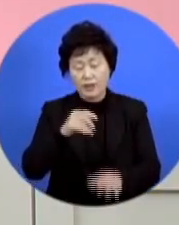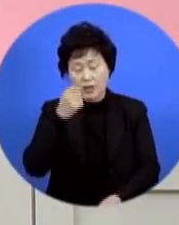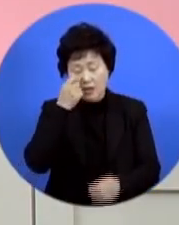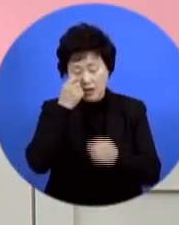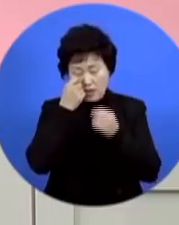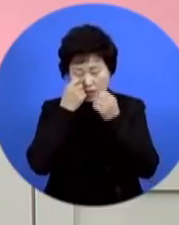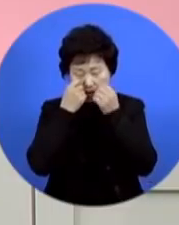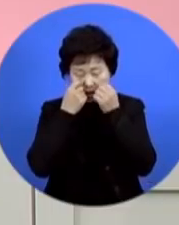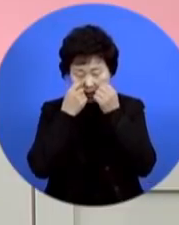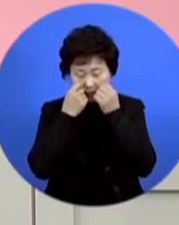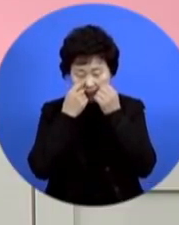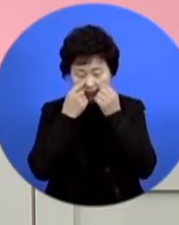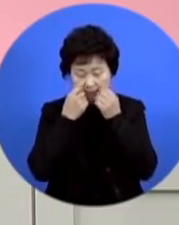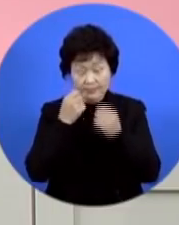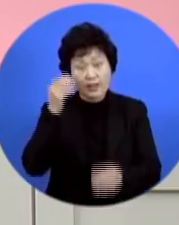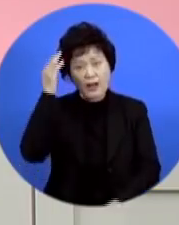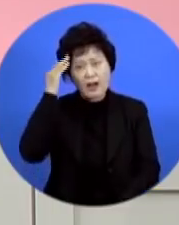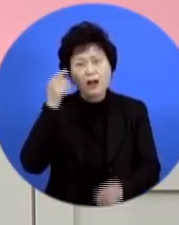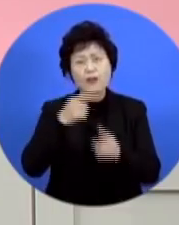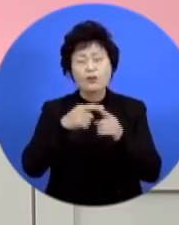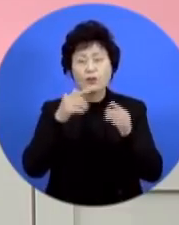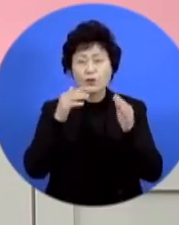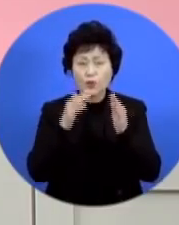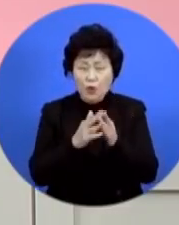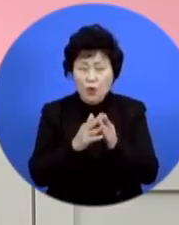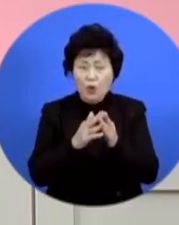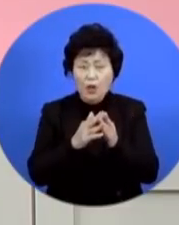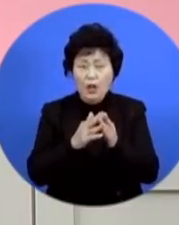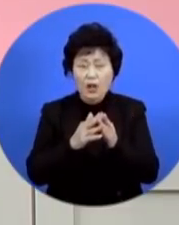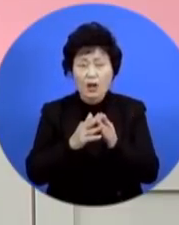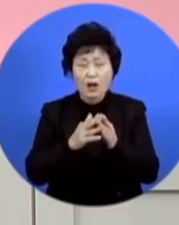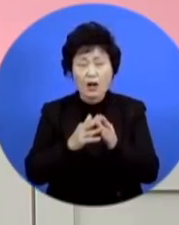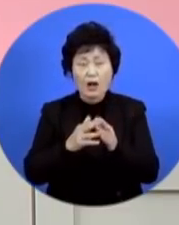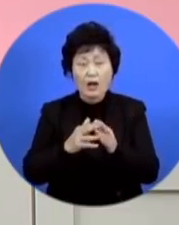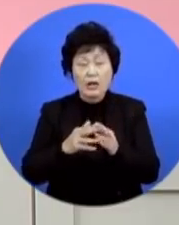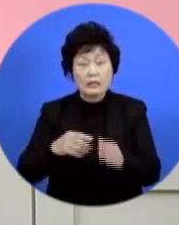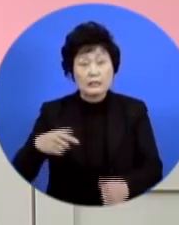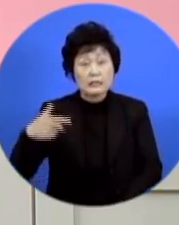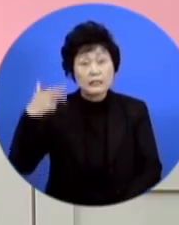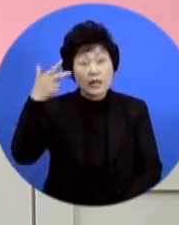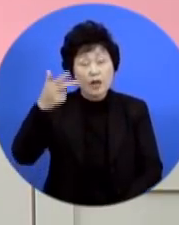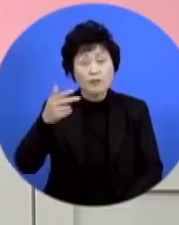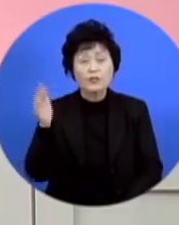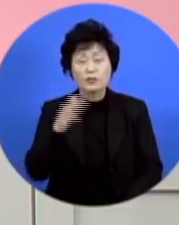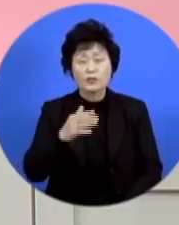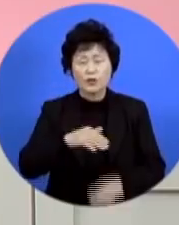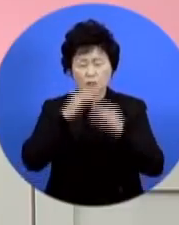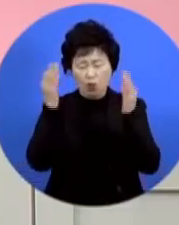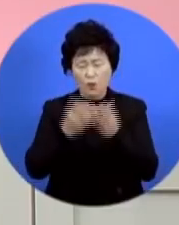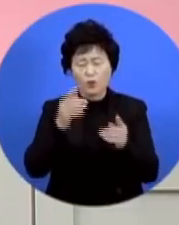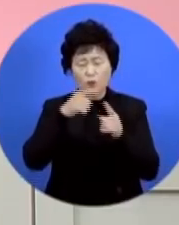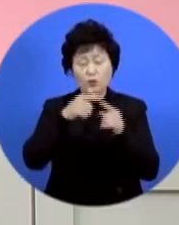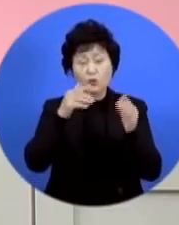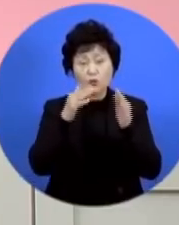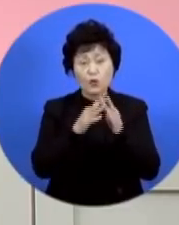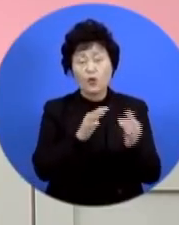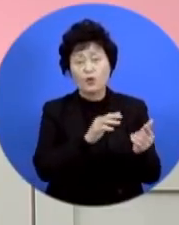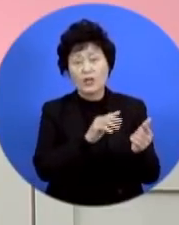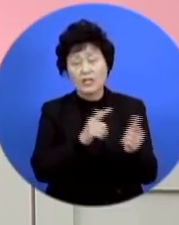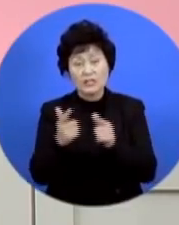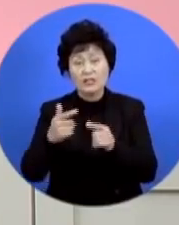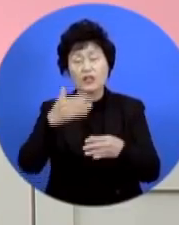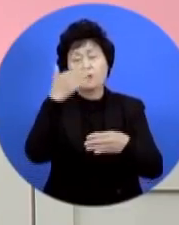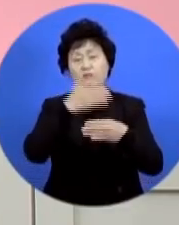그리고 이제는 한국교회 그 끔찍한 온라인 예배가 그 다음 주부터는 막 모든 교회가 다 셧다운하고 한 몇 달을 그렇게